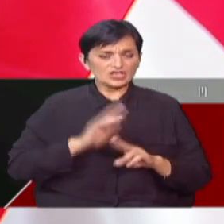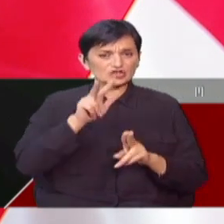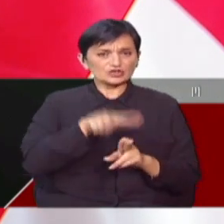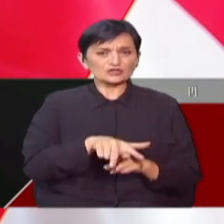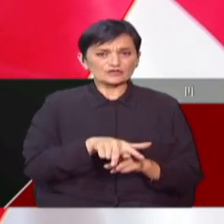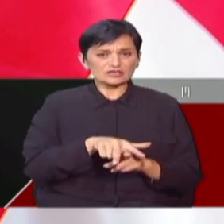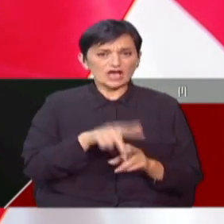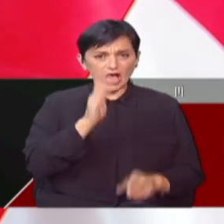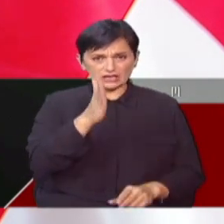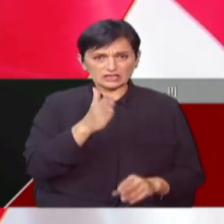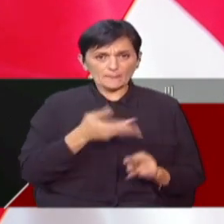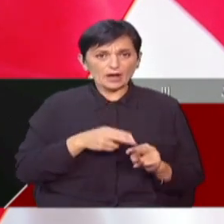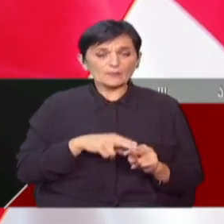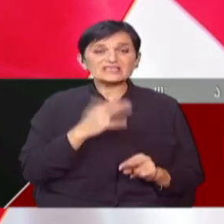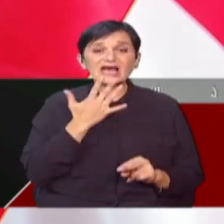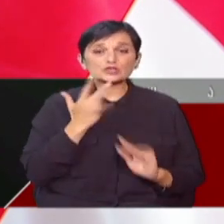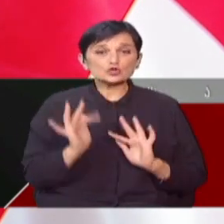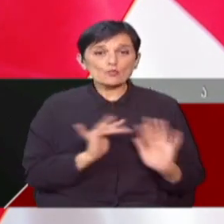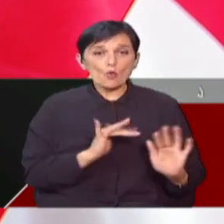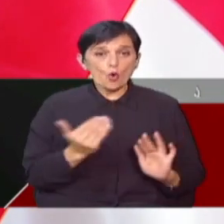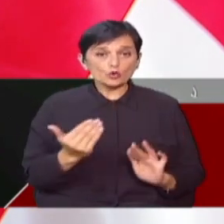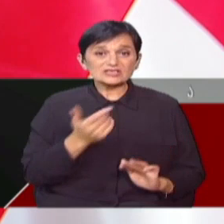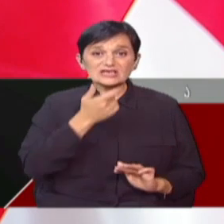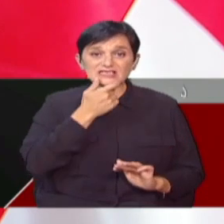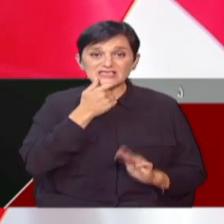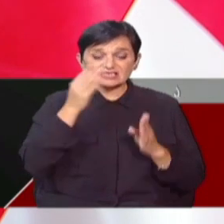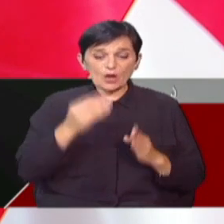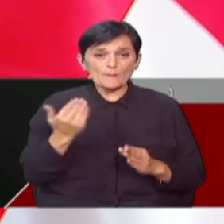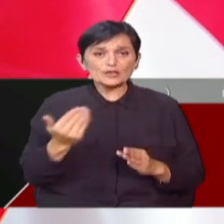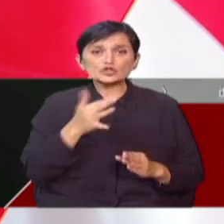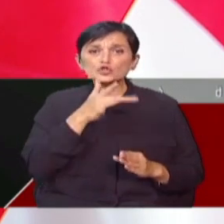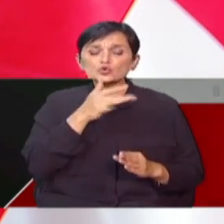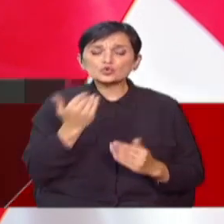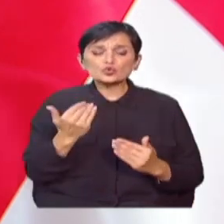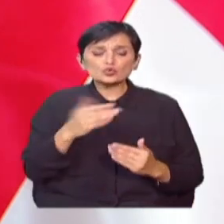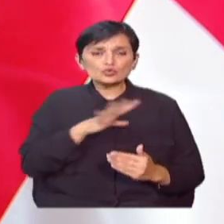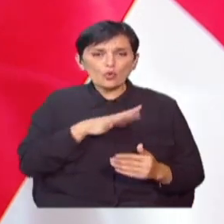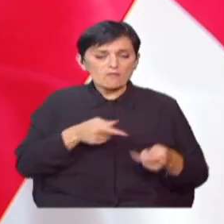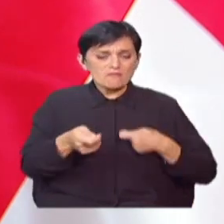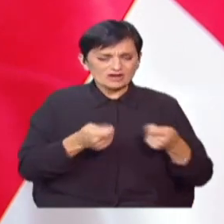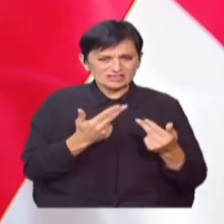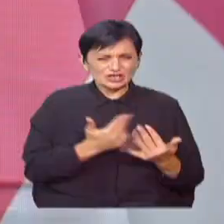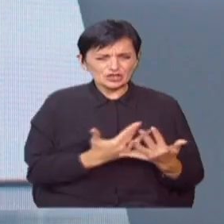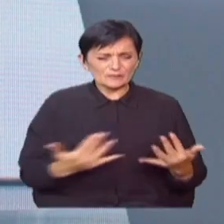პირთად ექნება ეს, მათ შორის ნაციონალური მოძრაობა, სააკაშვილი, მის დროინდელი მმართველობა და ასე შემდეგ.